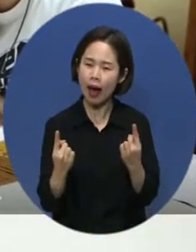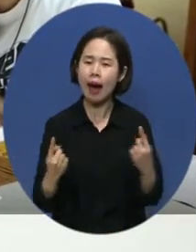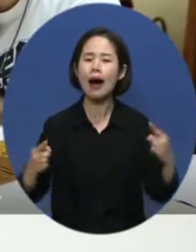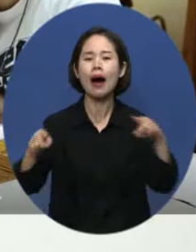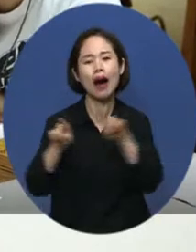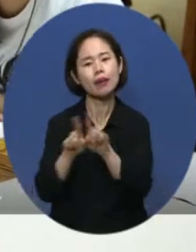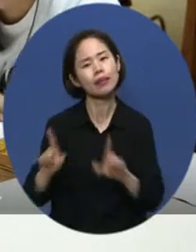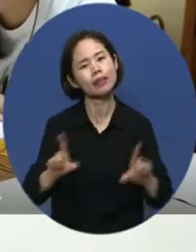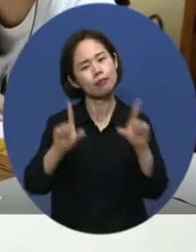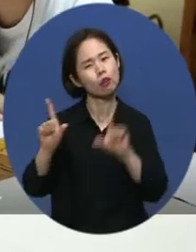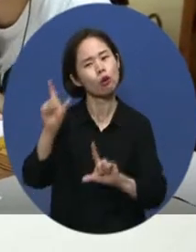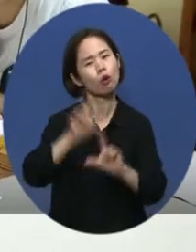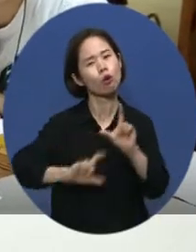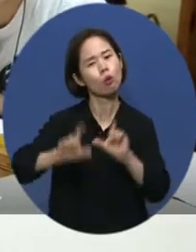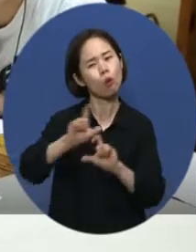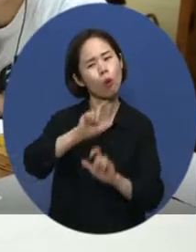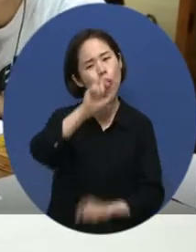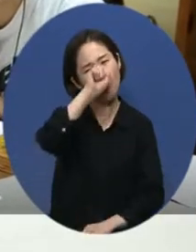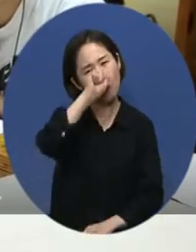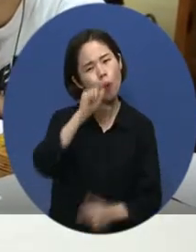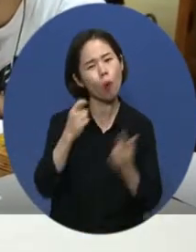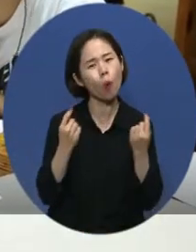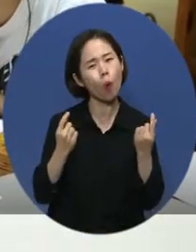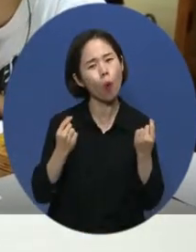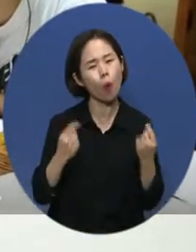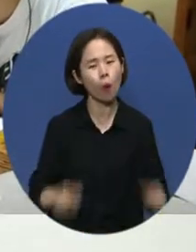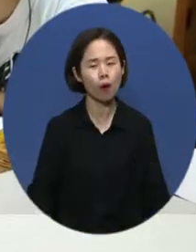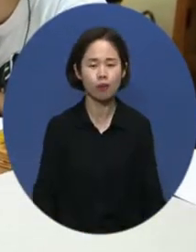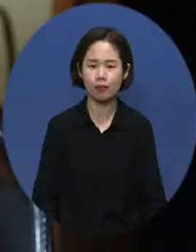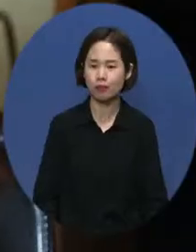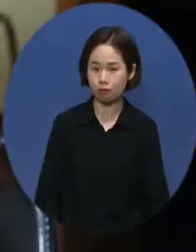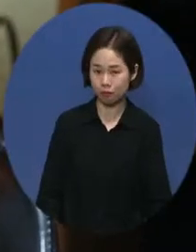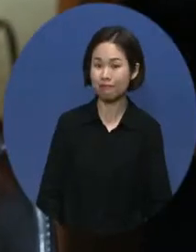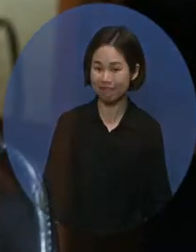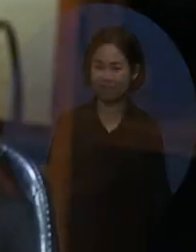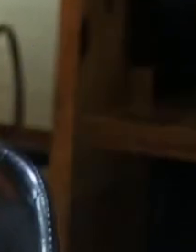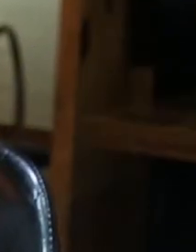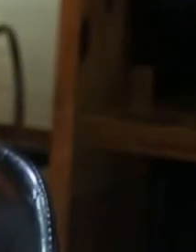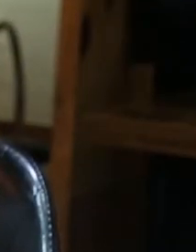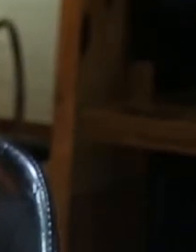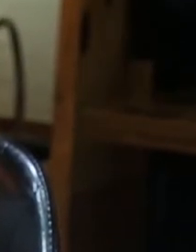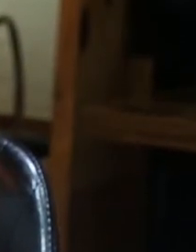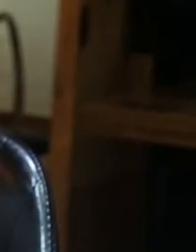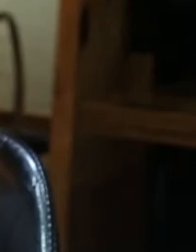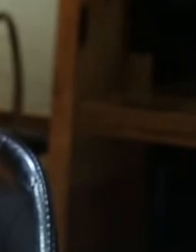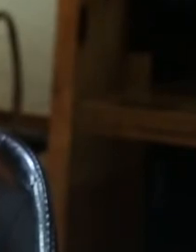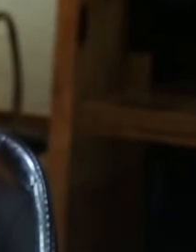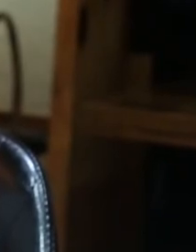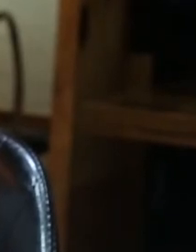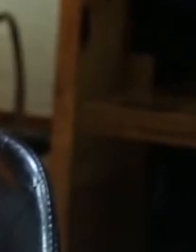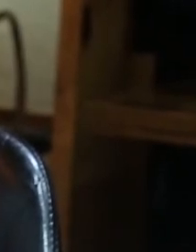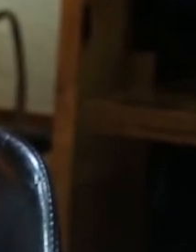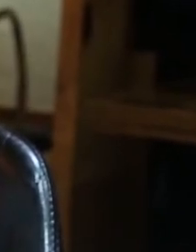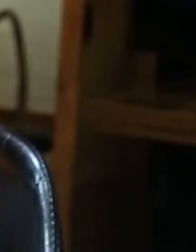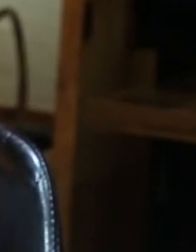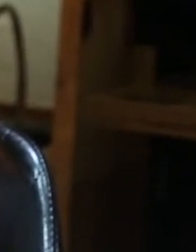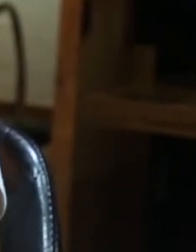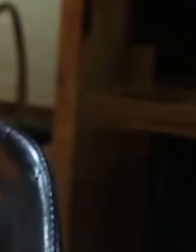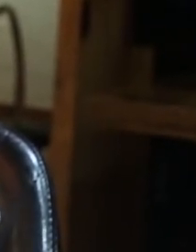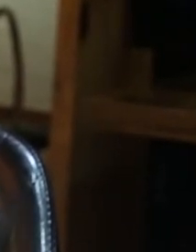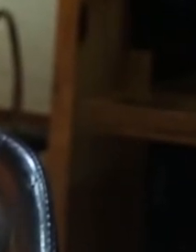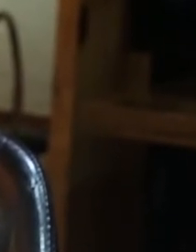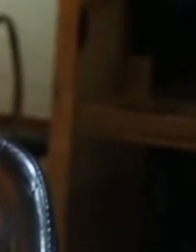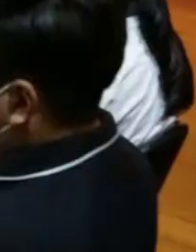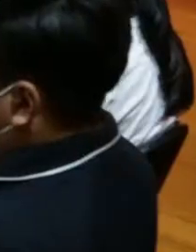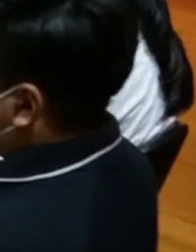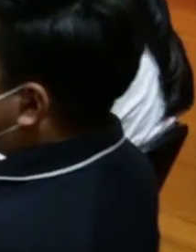같이 사는 게 좋을 것 같아서. 아, 같이 사는 게 좋을 것 같아서. 뭔가 네. 자유로운 일인가 보냐. 이제